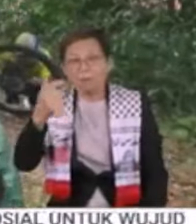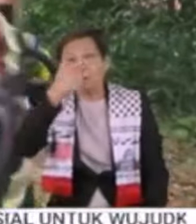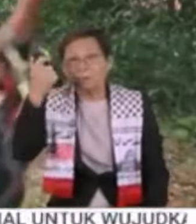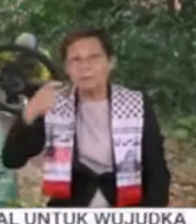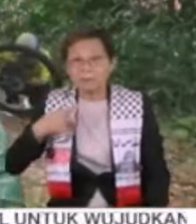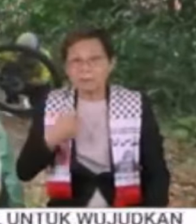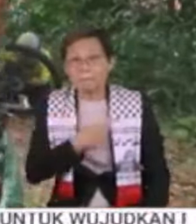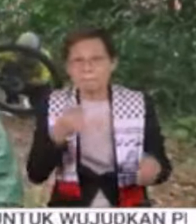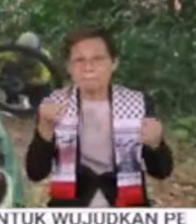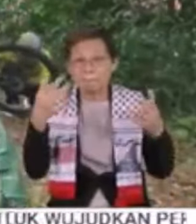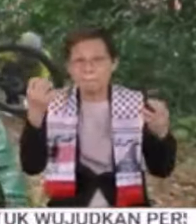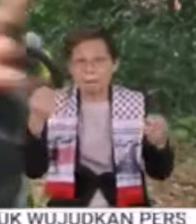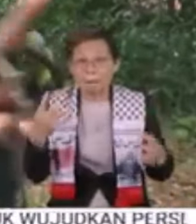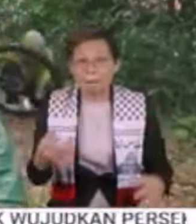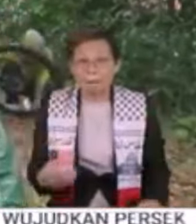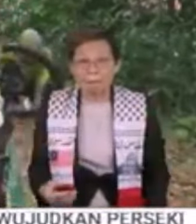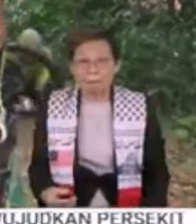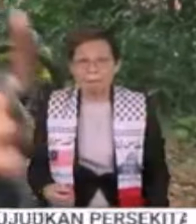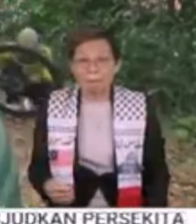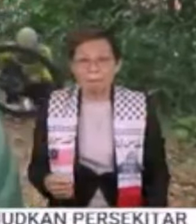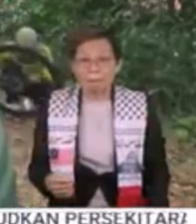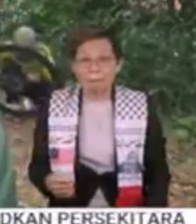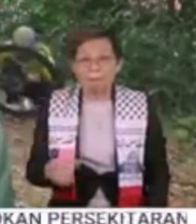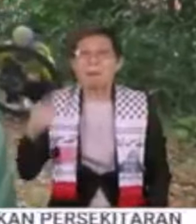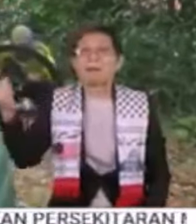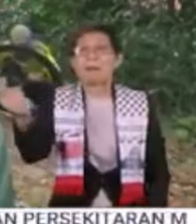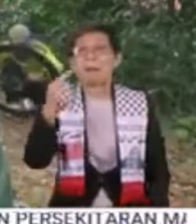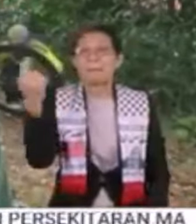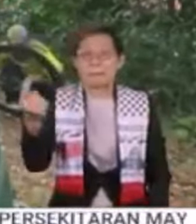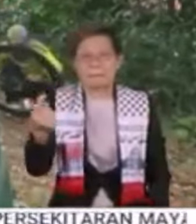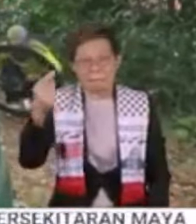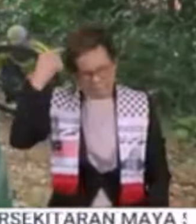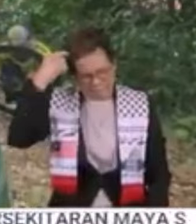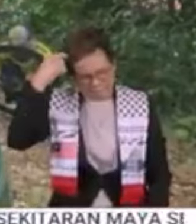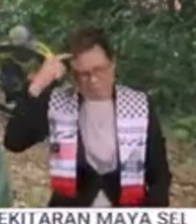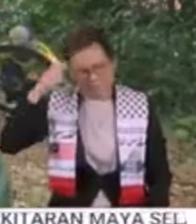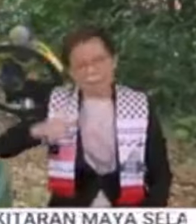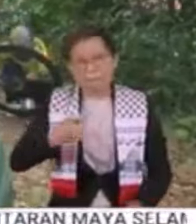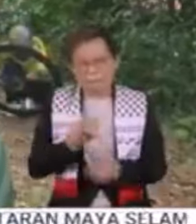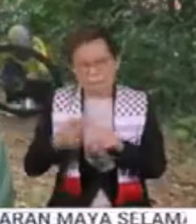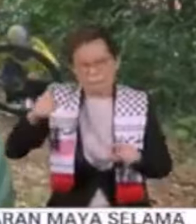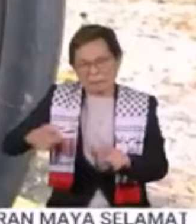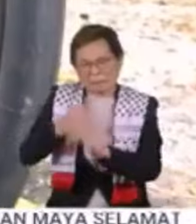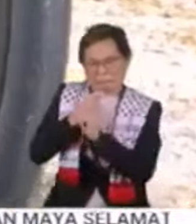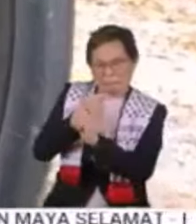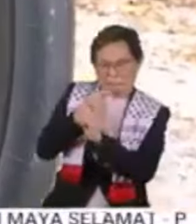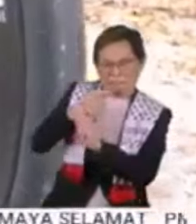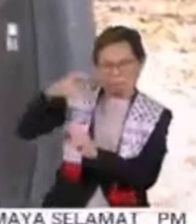sebabkan kita banyak ulang lap tu agak mental sikit, tapi kena tahan lah.